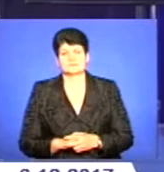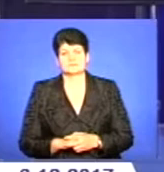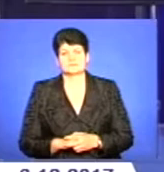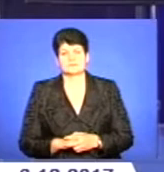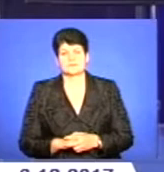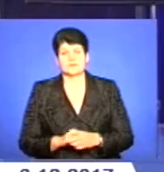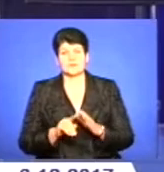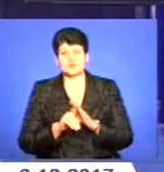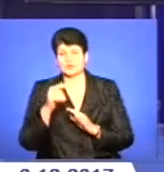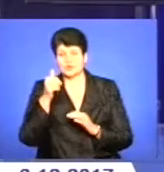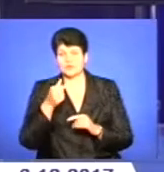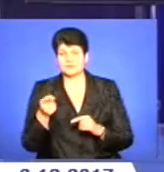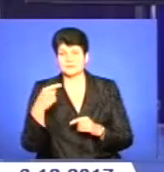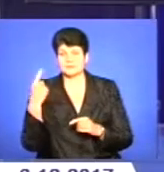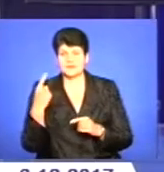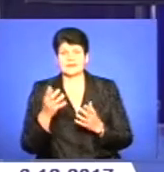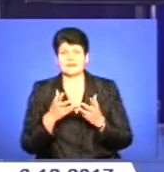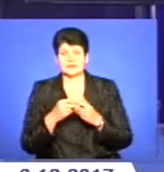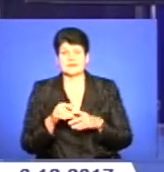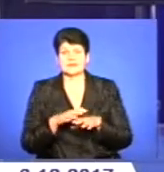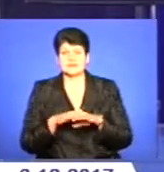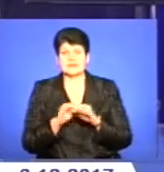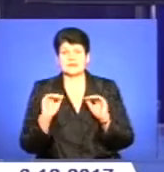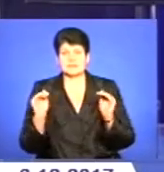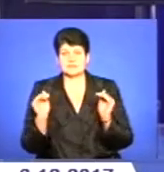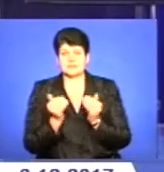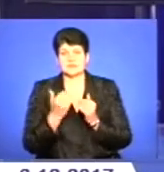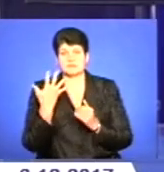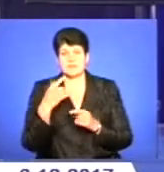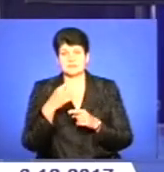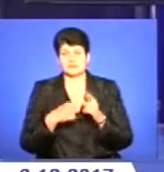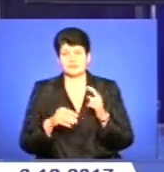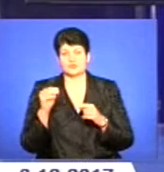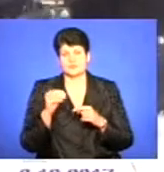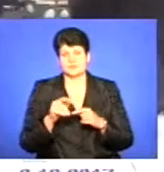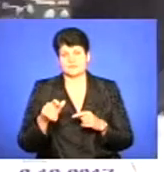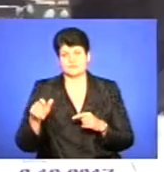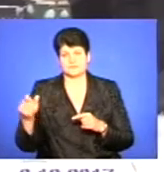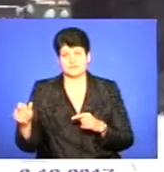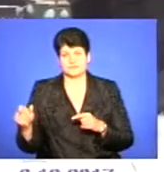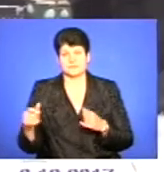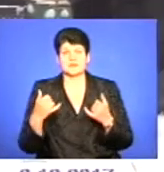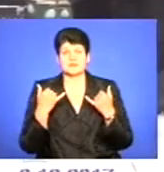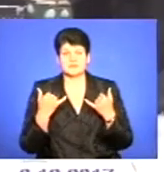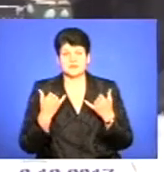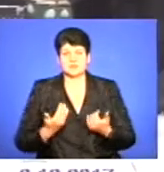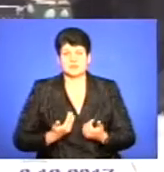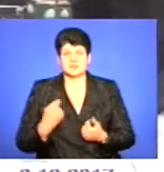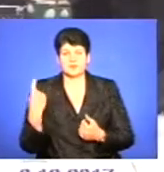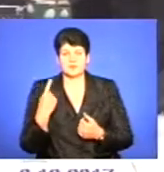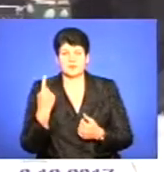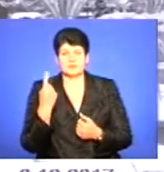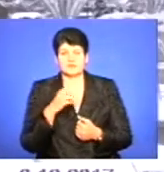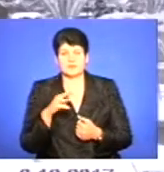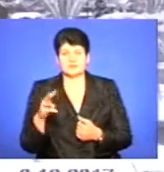З початку року на Тернопільщині кількість населення зменшилася майже на 5,5 тисяч осіб. Наразі жителів області понад